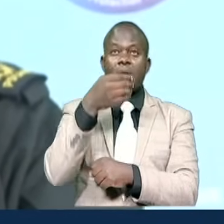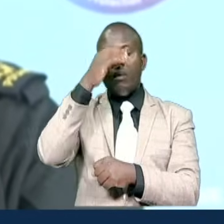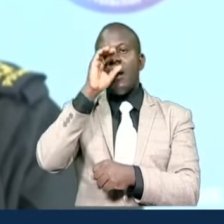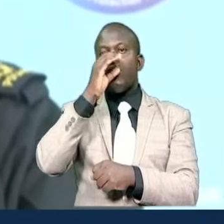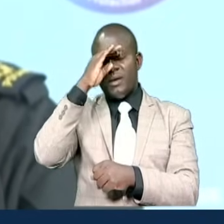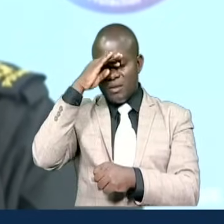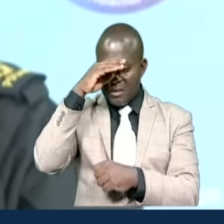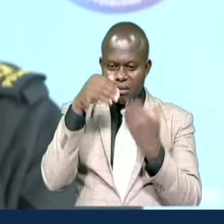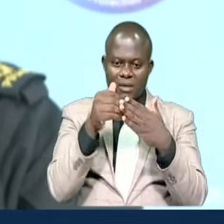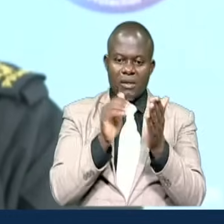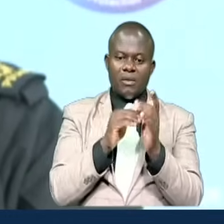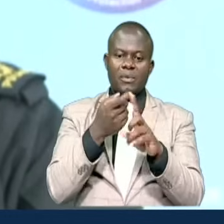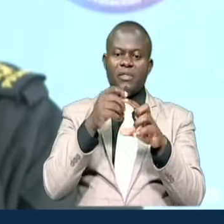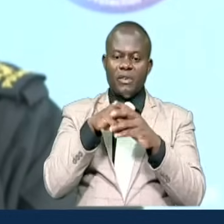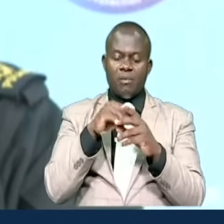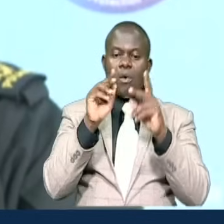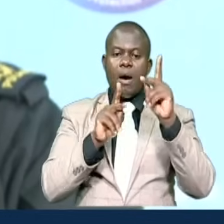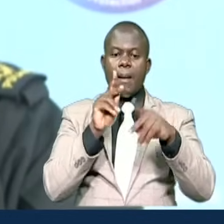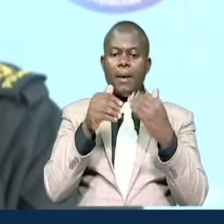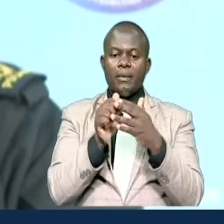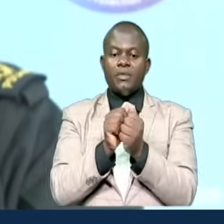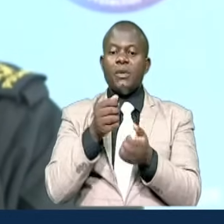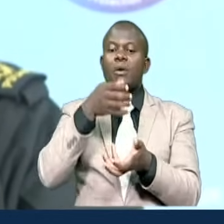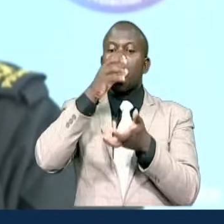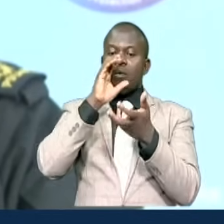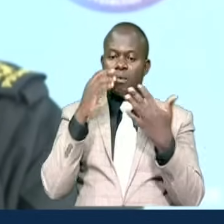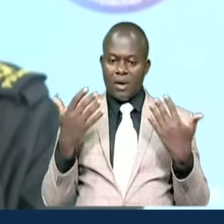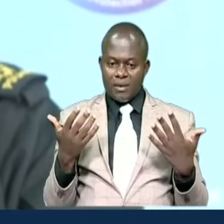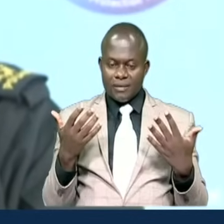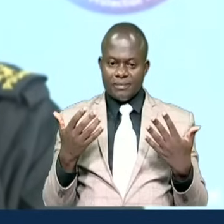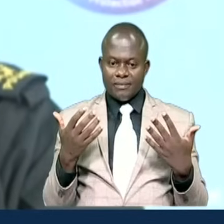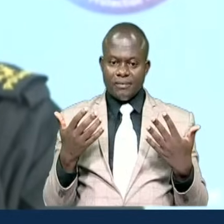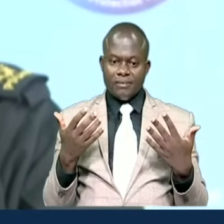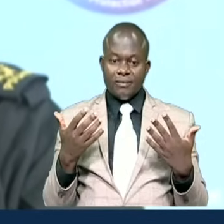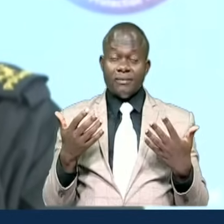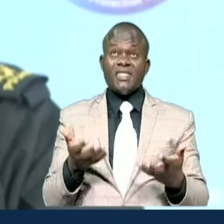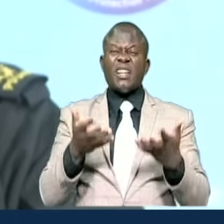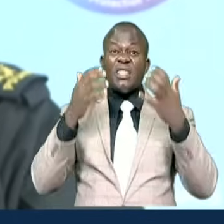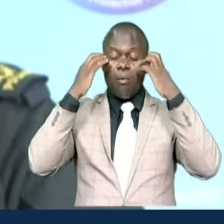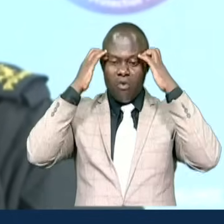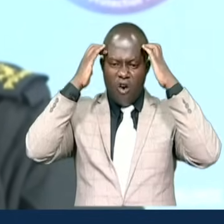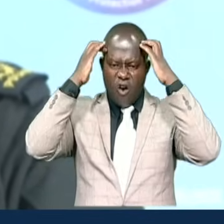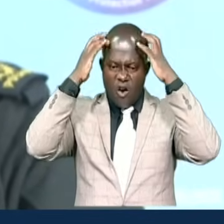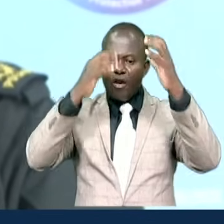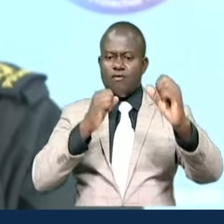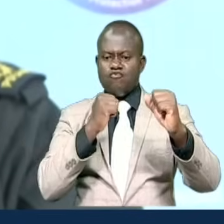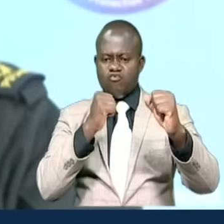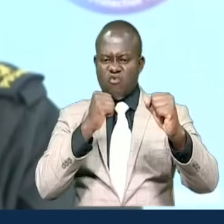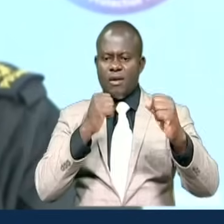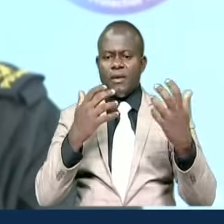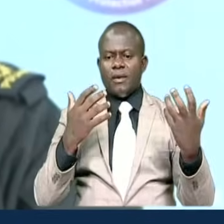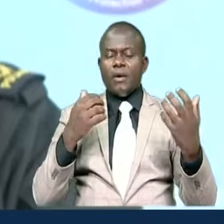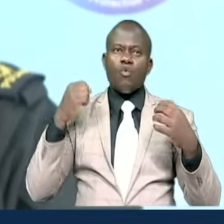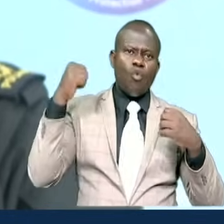ibisindisha, bikaviramo kuba abantu banywa ibisindisha bakazamuka amahane, urugomo, bikaviramo kwita